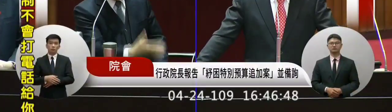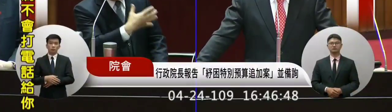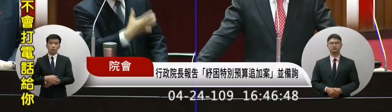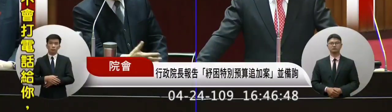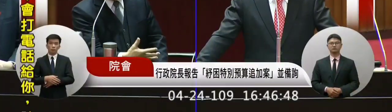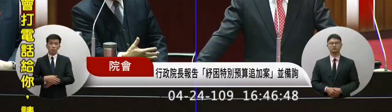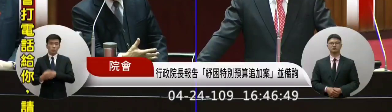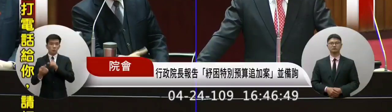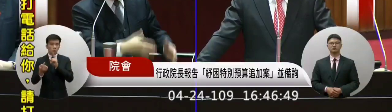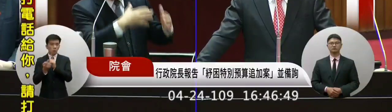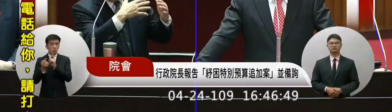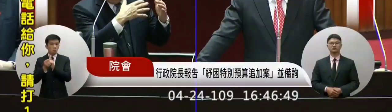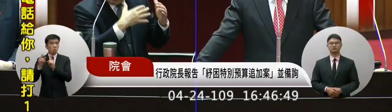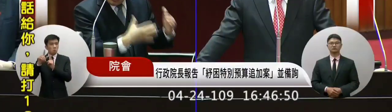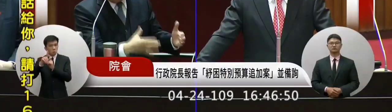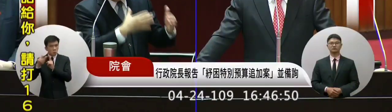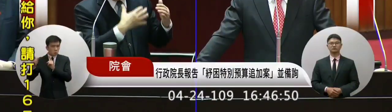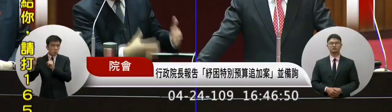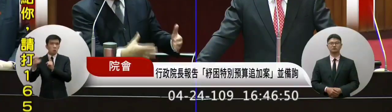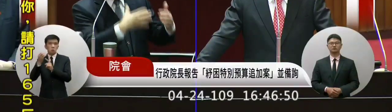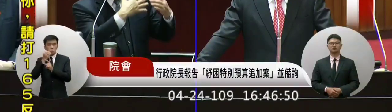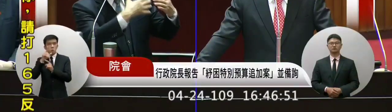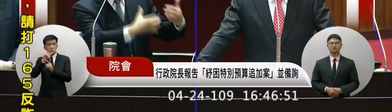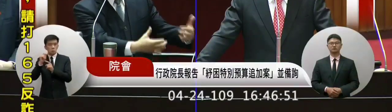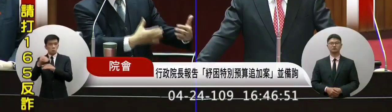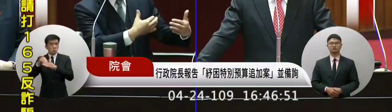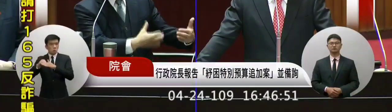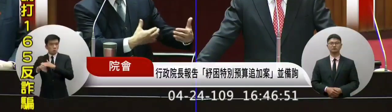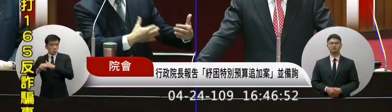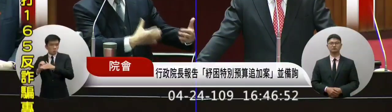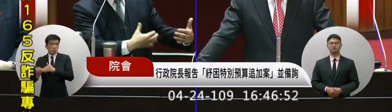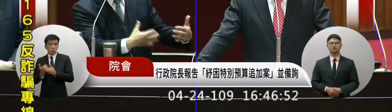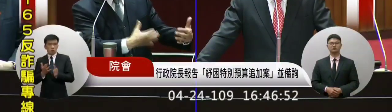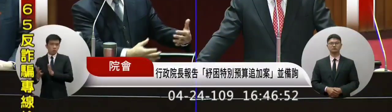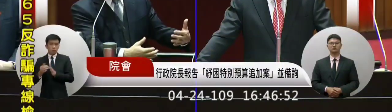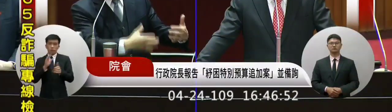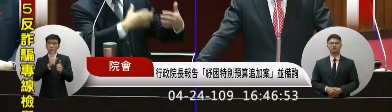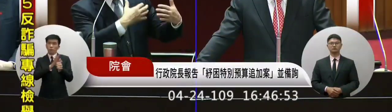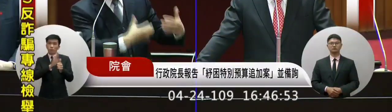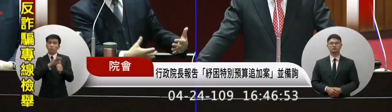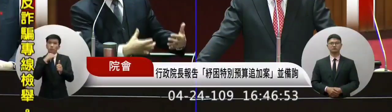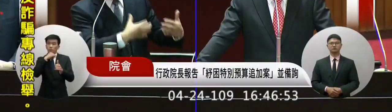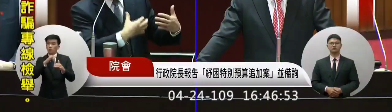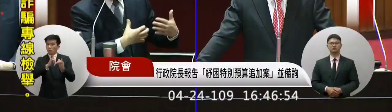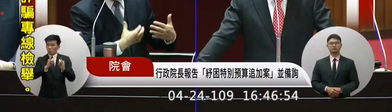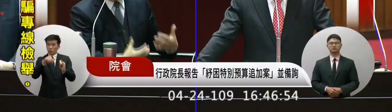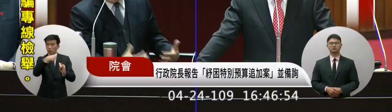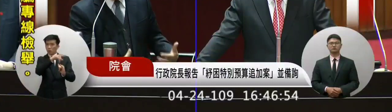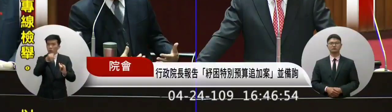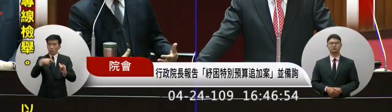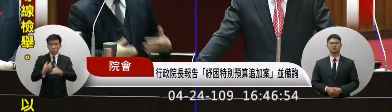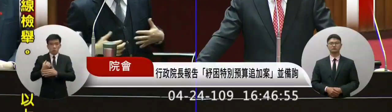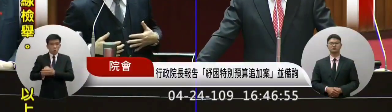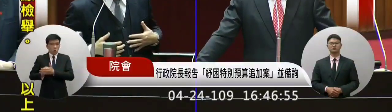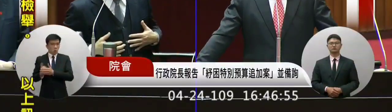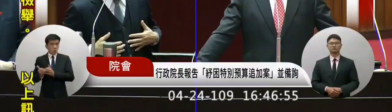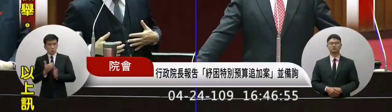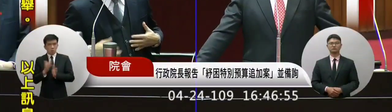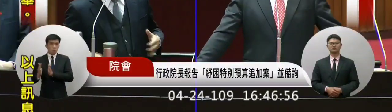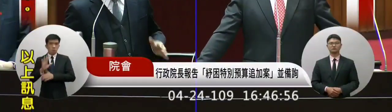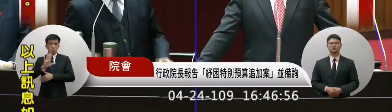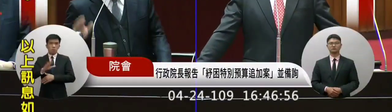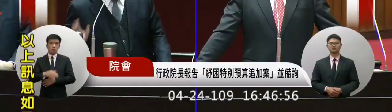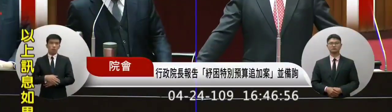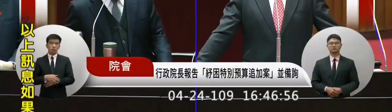粮、各种物资的药有为国人同胞留存等等的准